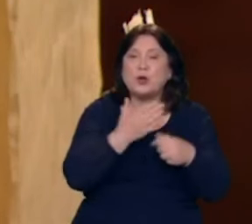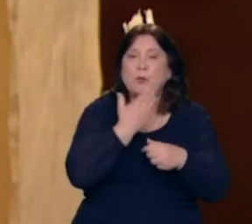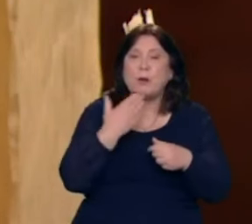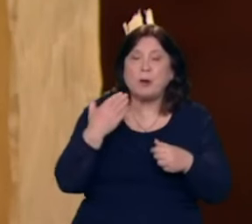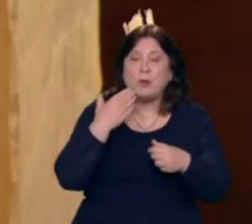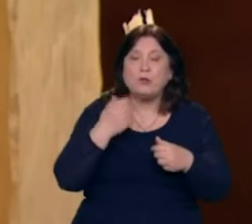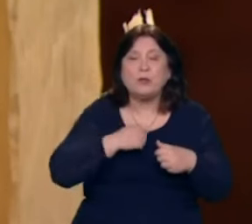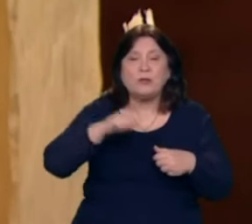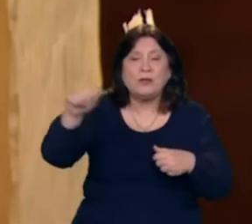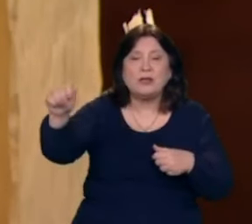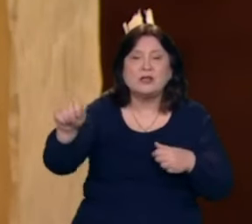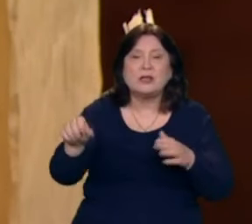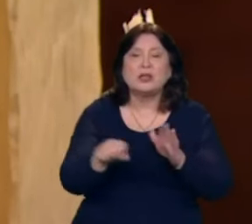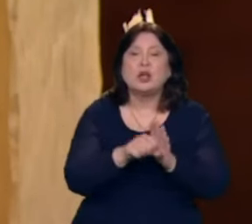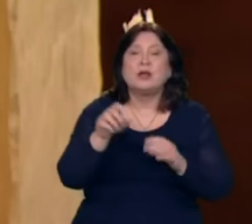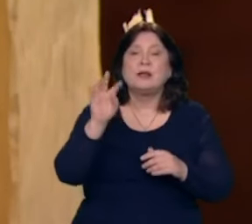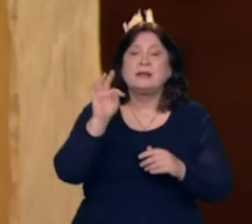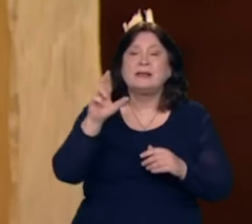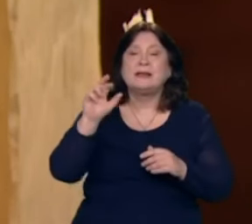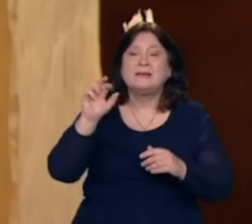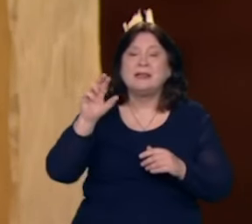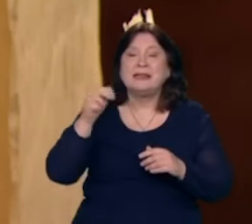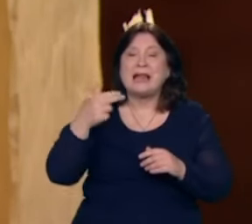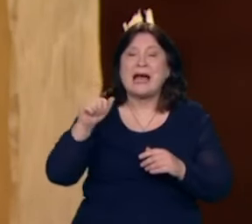wjeżdża do trnawski